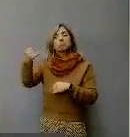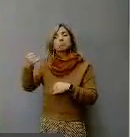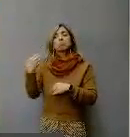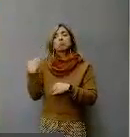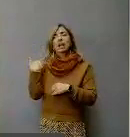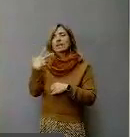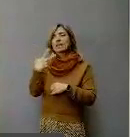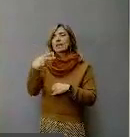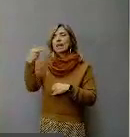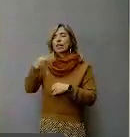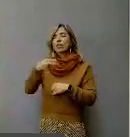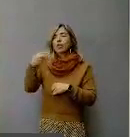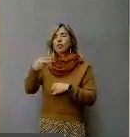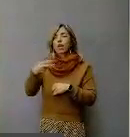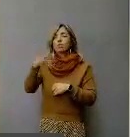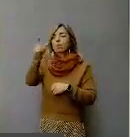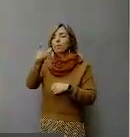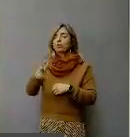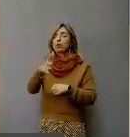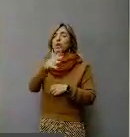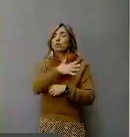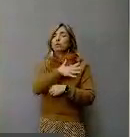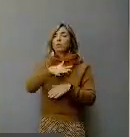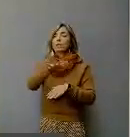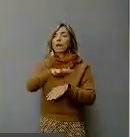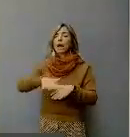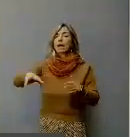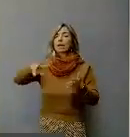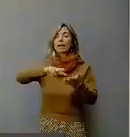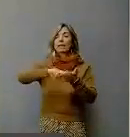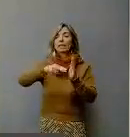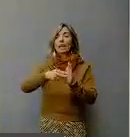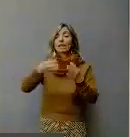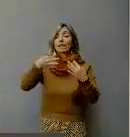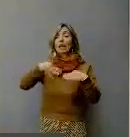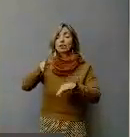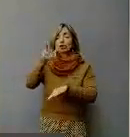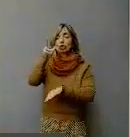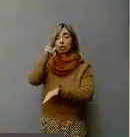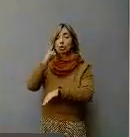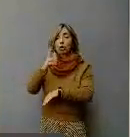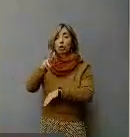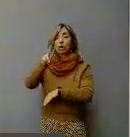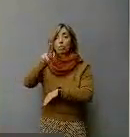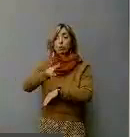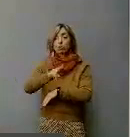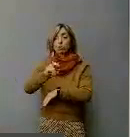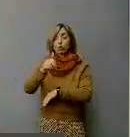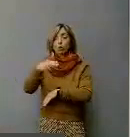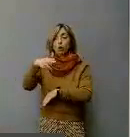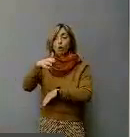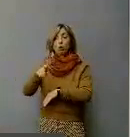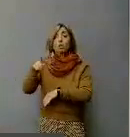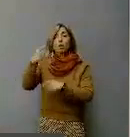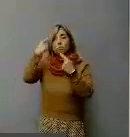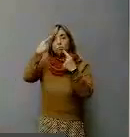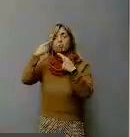dell'area tecnica signora bruzzone provvederanno a fare una pulizia coi fondi loro